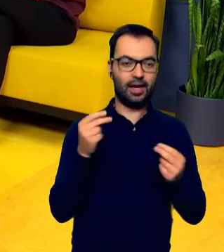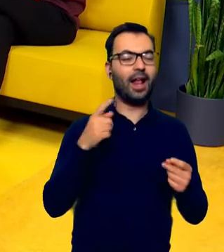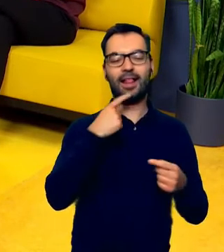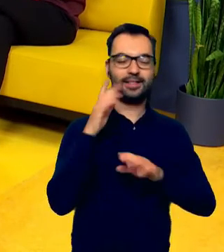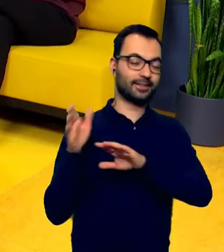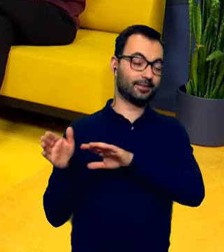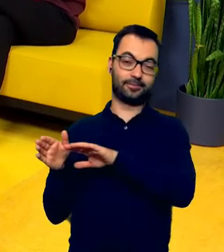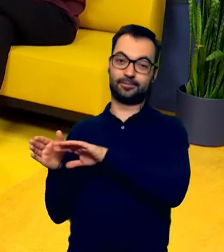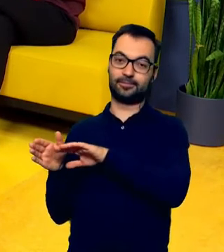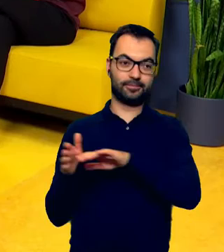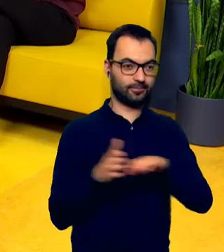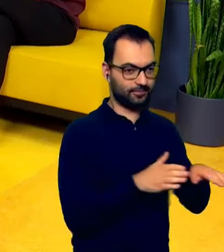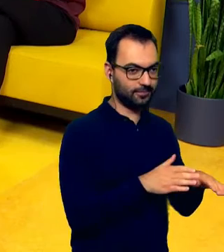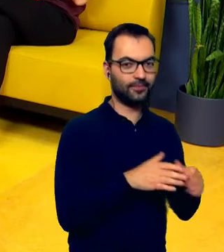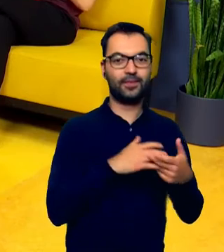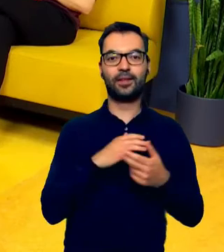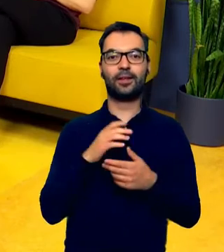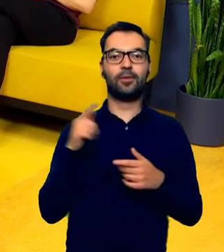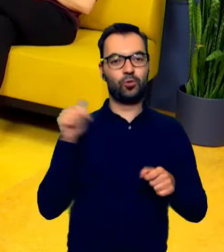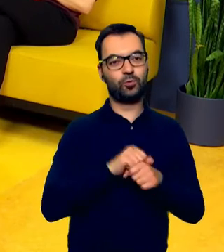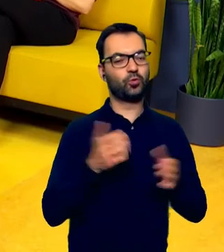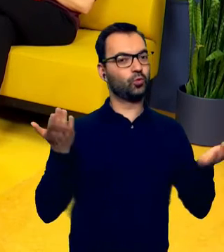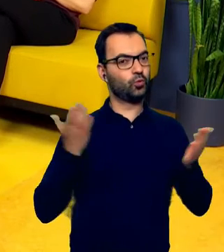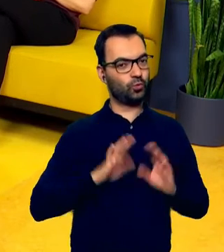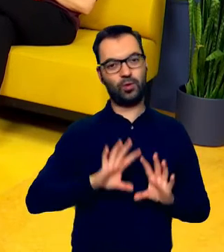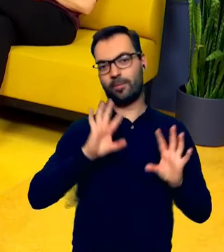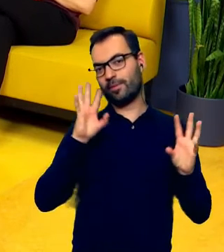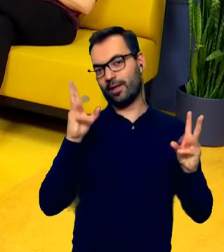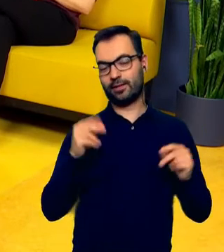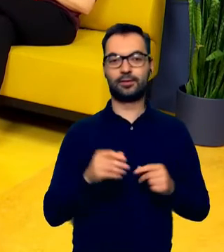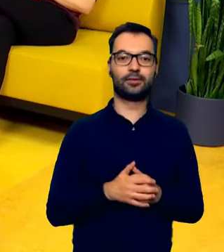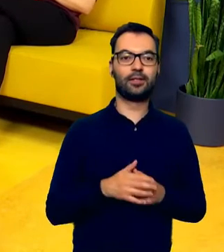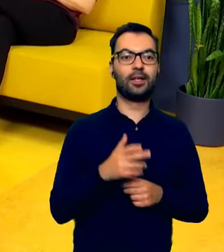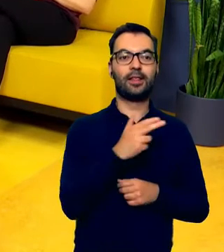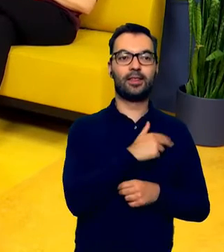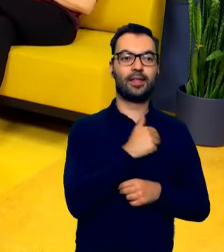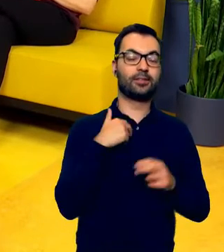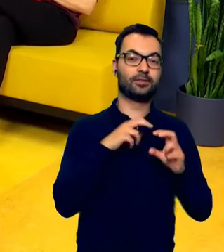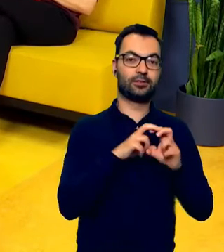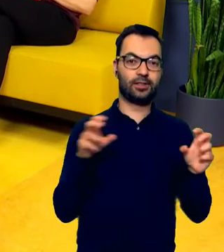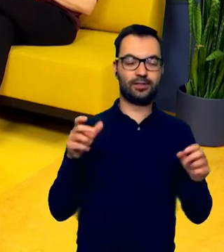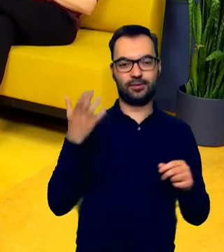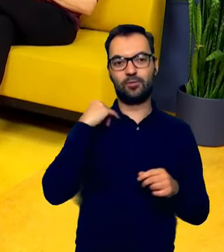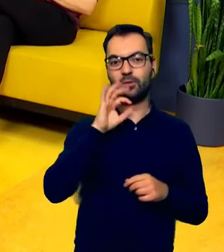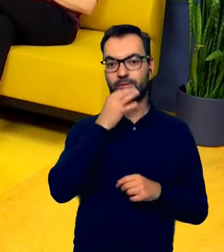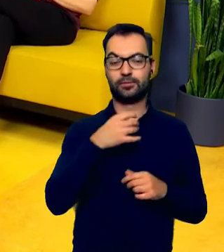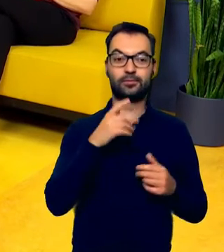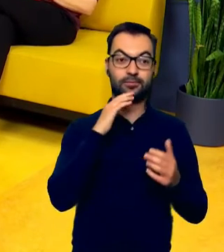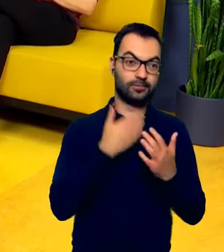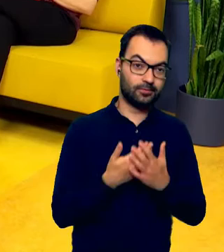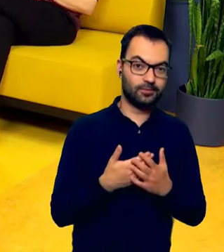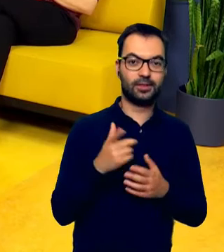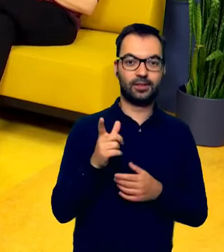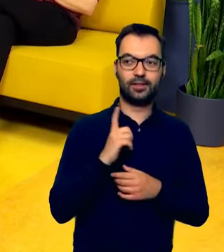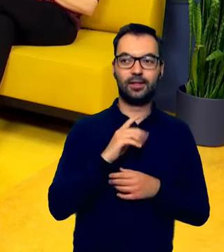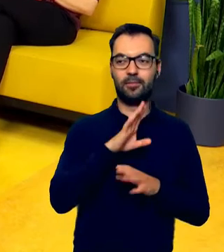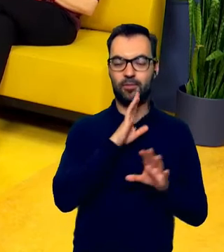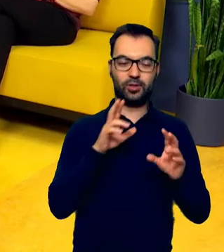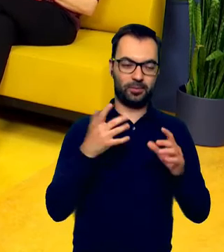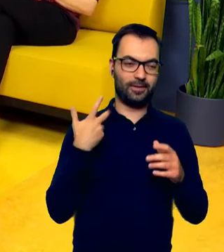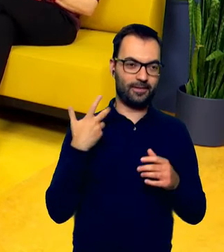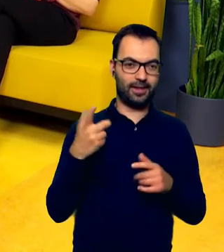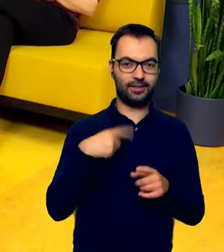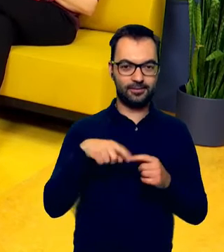nie o języku. No, masz być szczupła, masz być piękna. Tak. W naszych czasach, w czasach naszej młodości jednak zdradzę, że dzielimy podobny